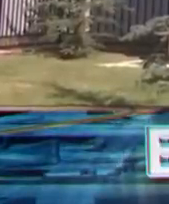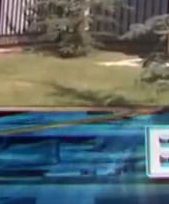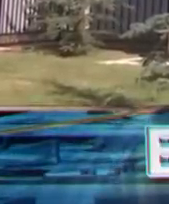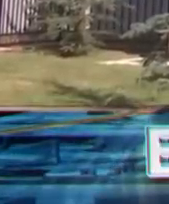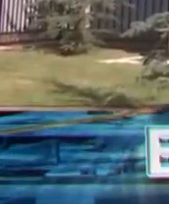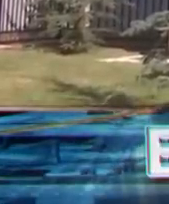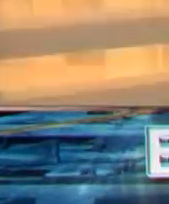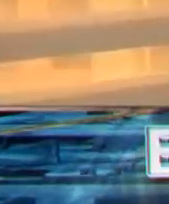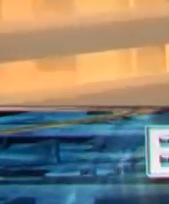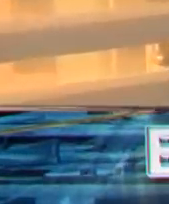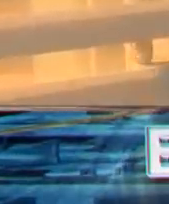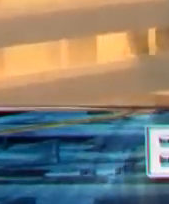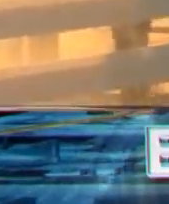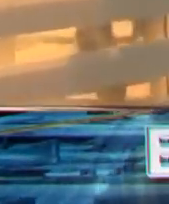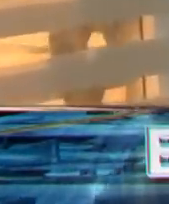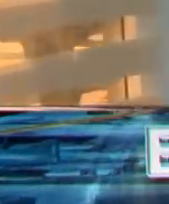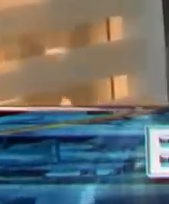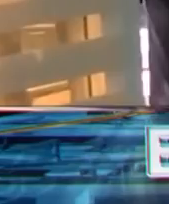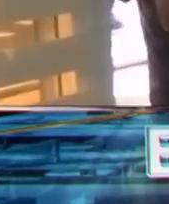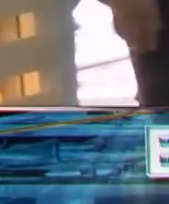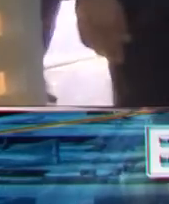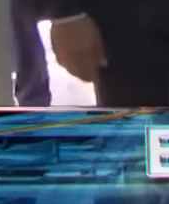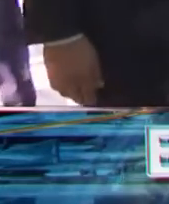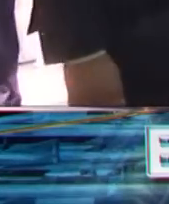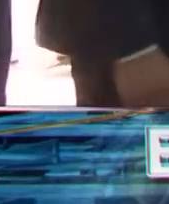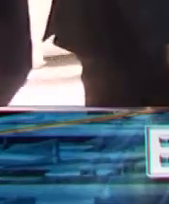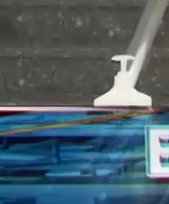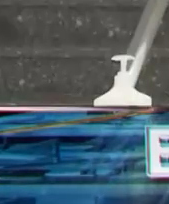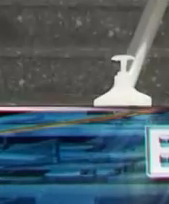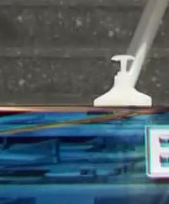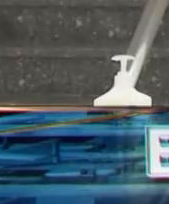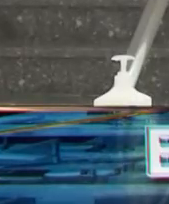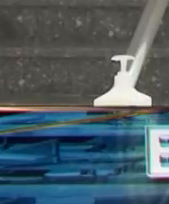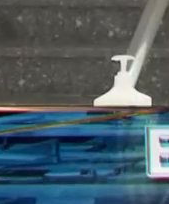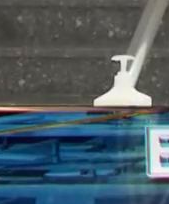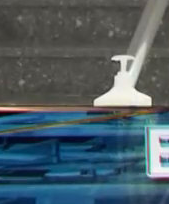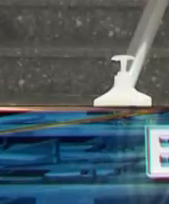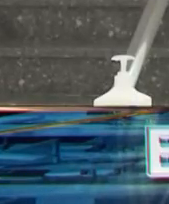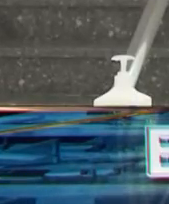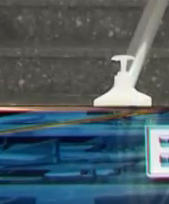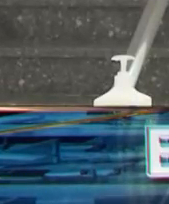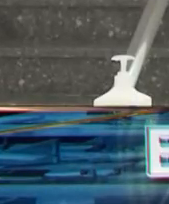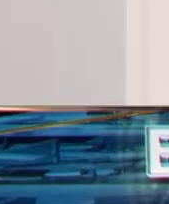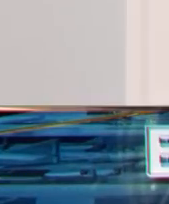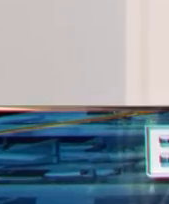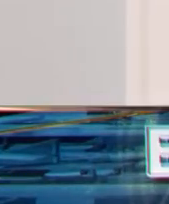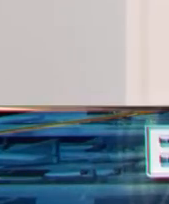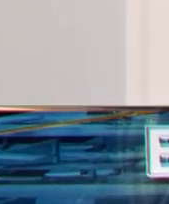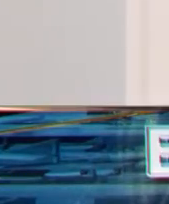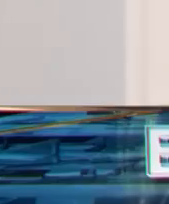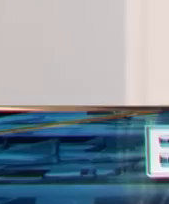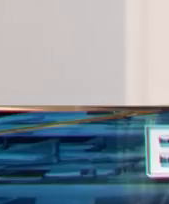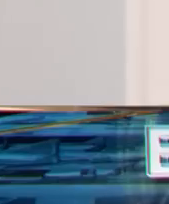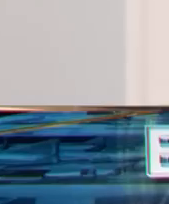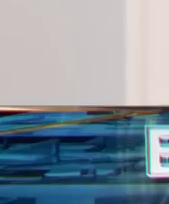Антикор орталығы Талдықорғанда алғаш рет сервисті кеңсе ашылды. Орталық Open Space форматында жұмыс істейді. Құқық қорғау